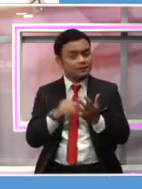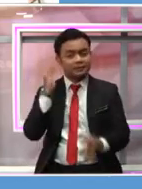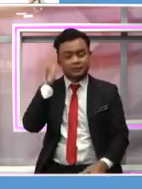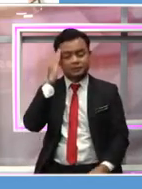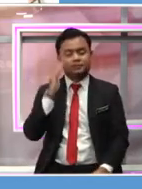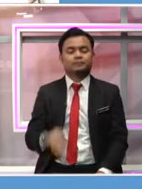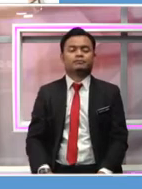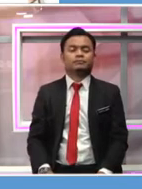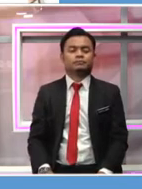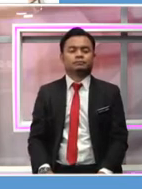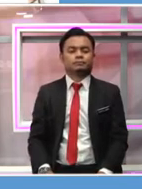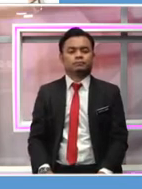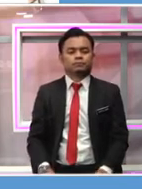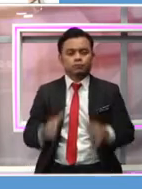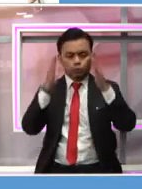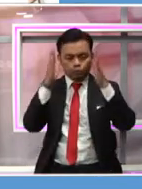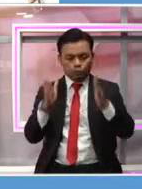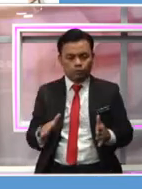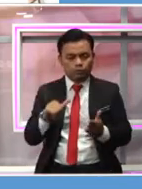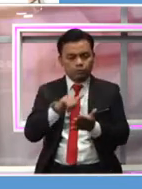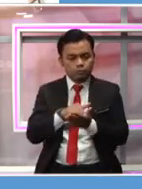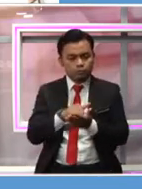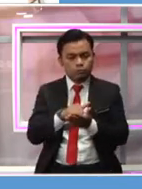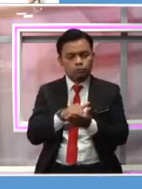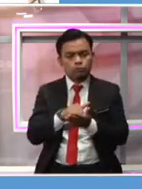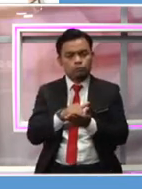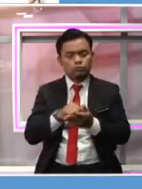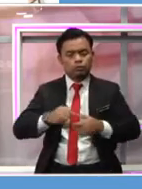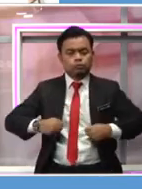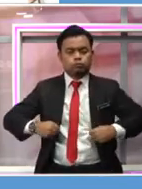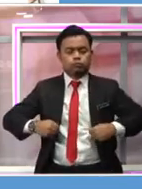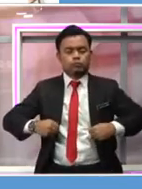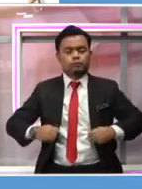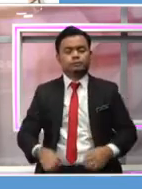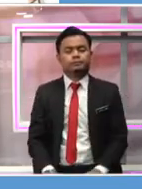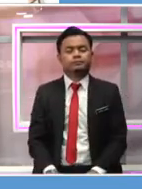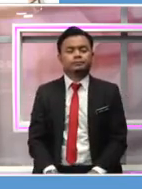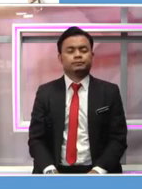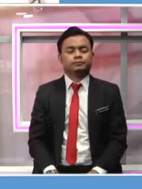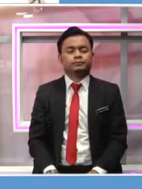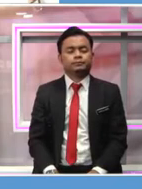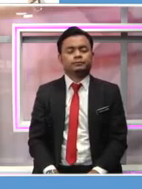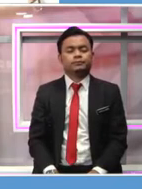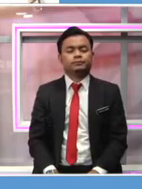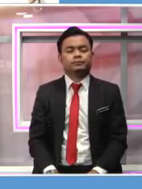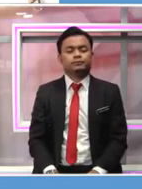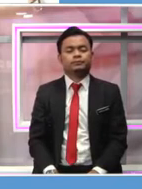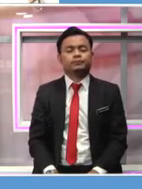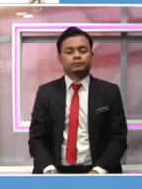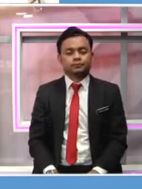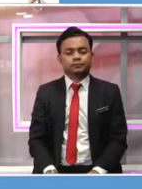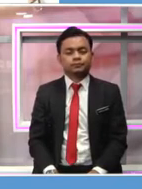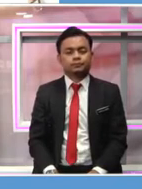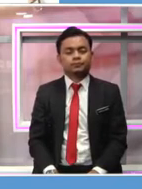gemuk ahli Gusti itu Gem masuknya subject Ali Gusti itu predikat adalah Tomo